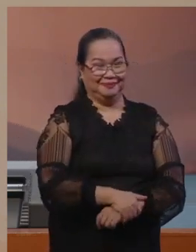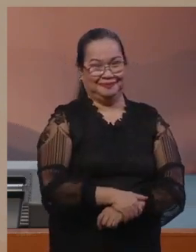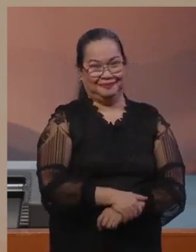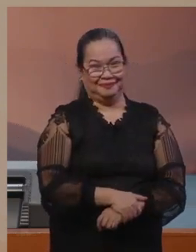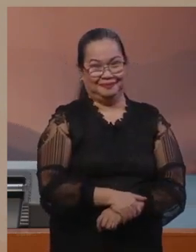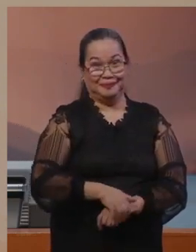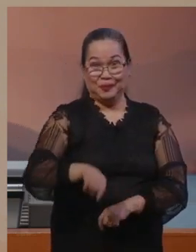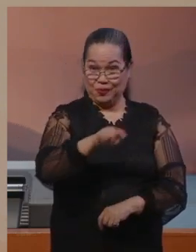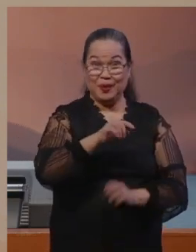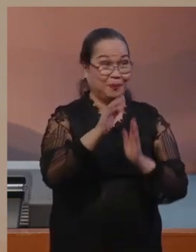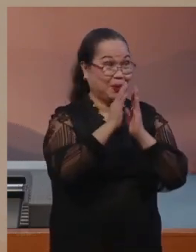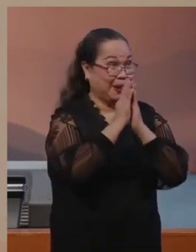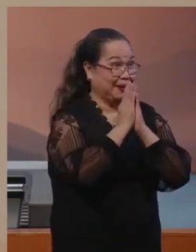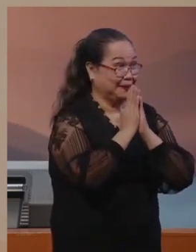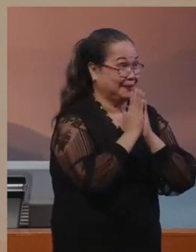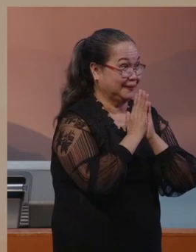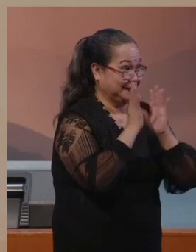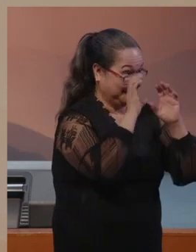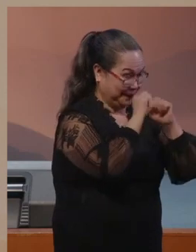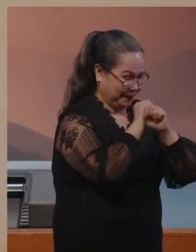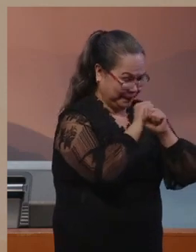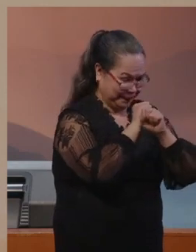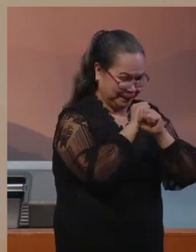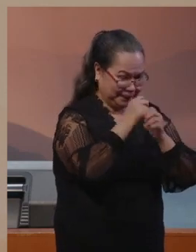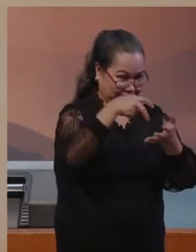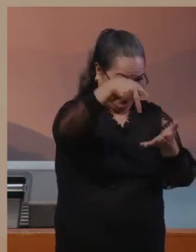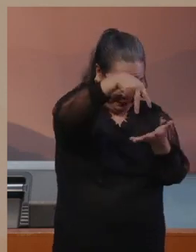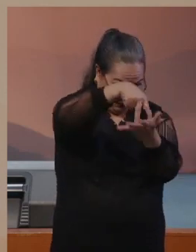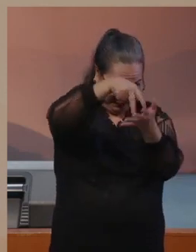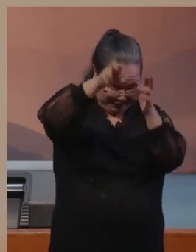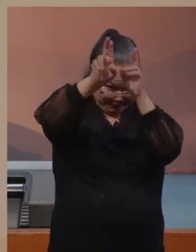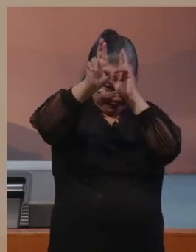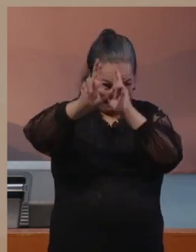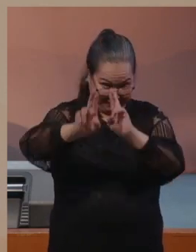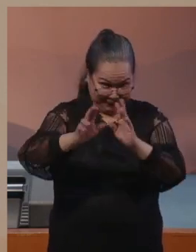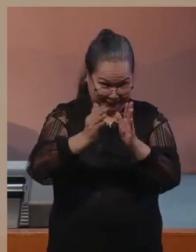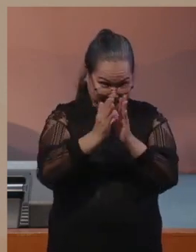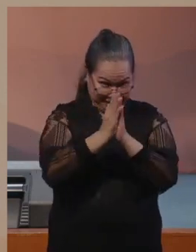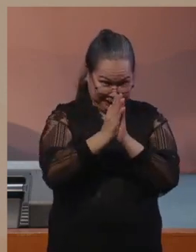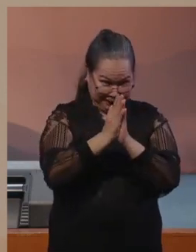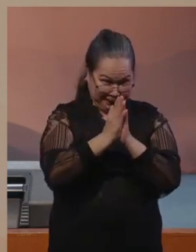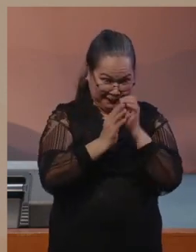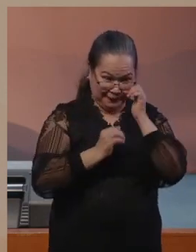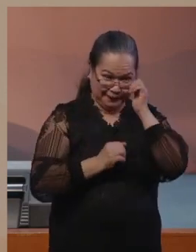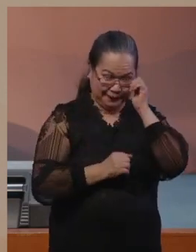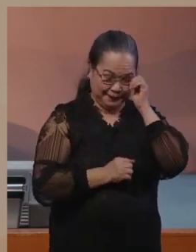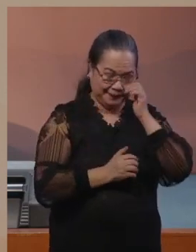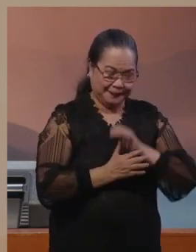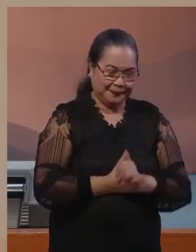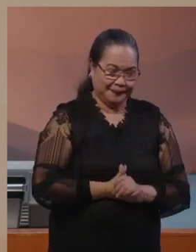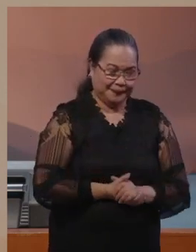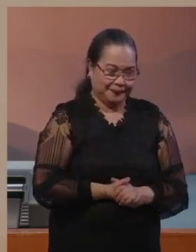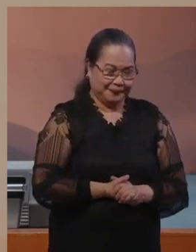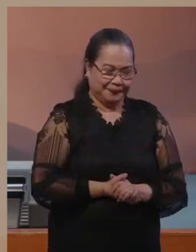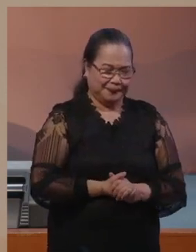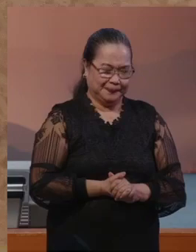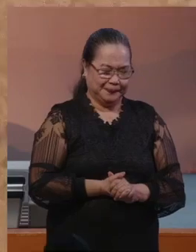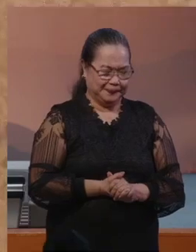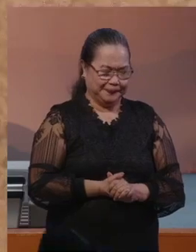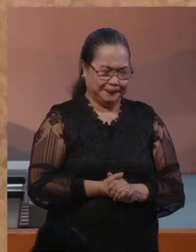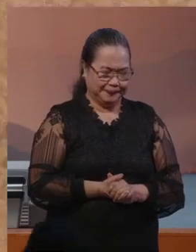Tayo po ay manalangin. Tayo po ay tumayo para sa isang closing prayer at